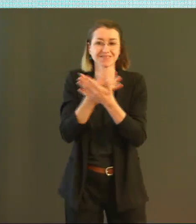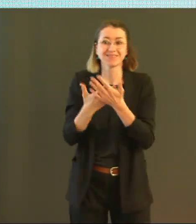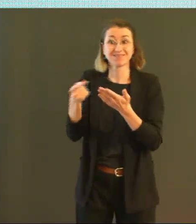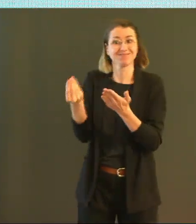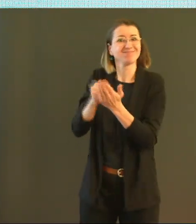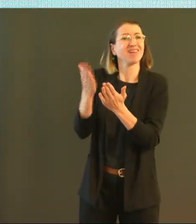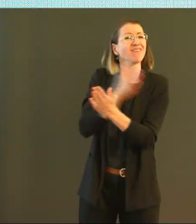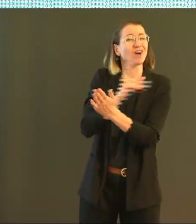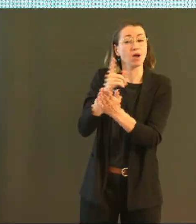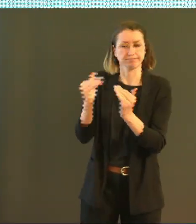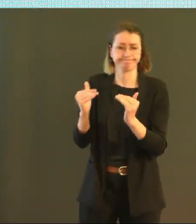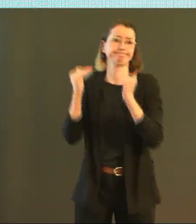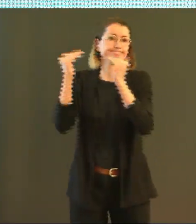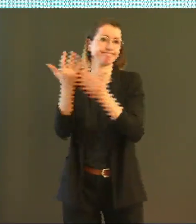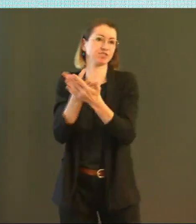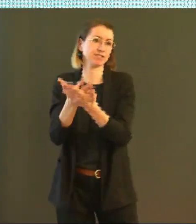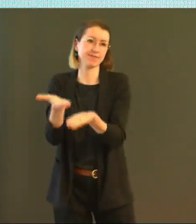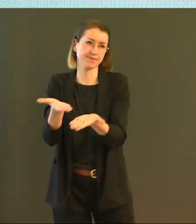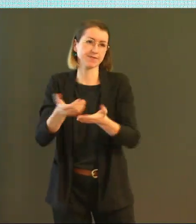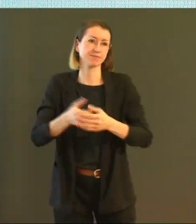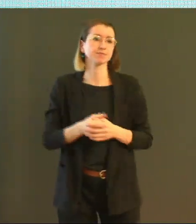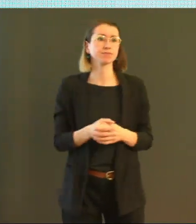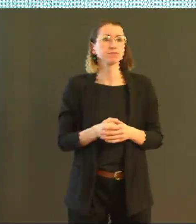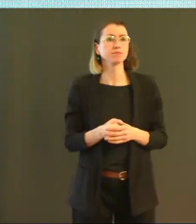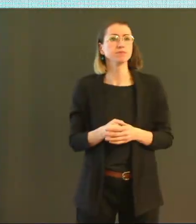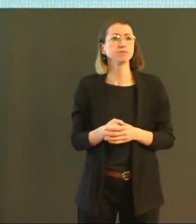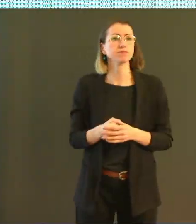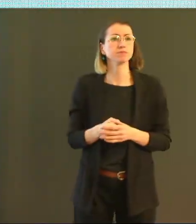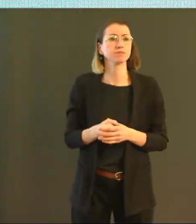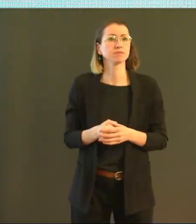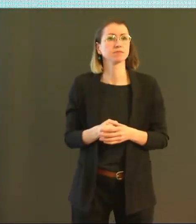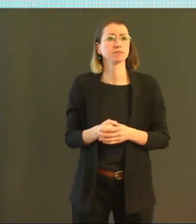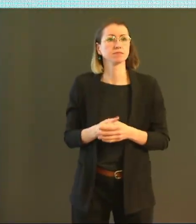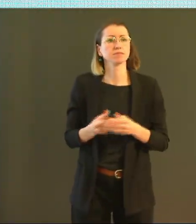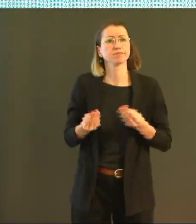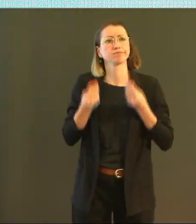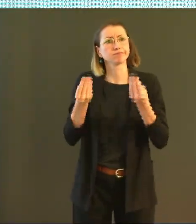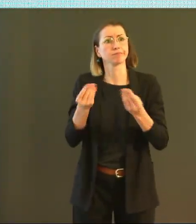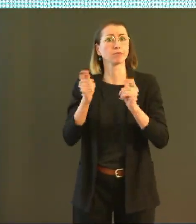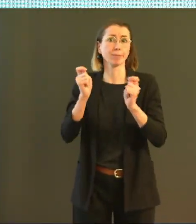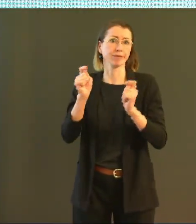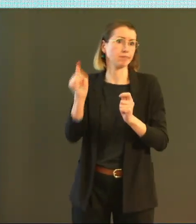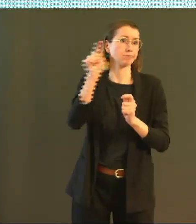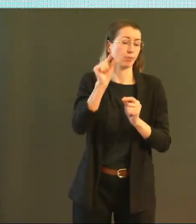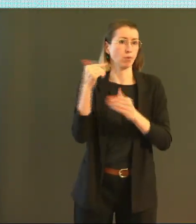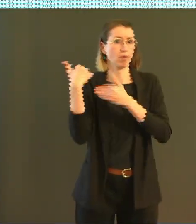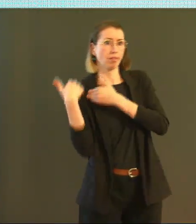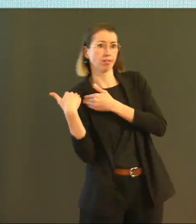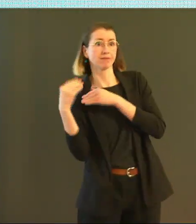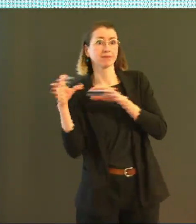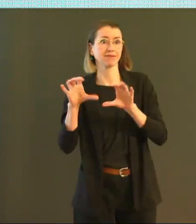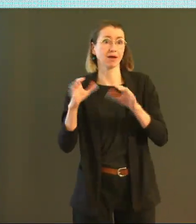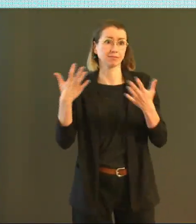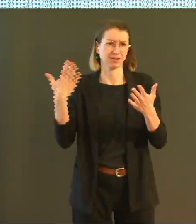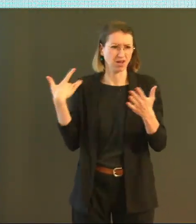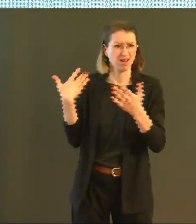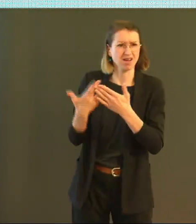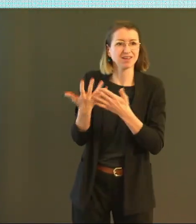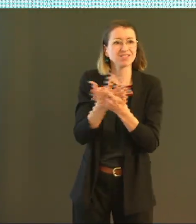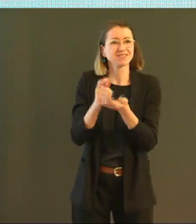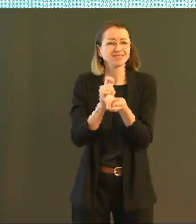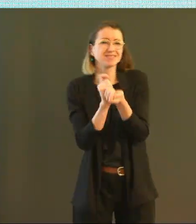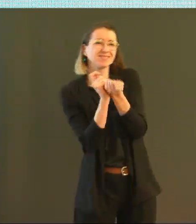plus importante je pense que maintenant on arrive vraiment une définition des réelles lits pour des patients réellement malade